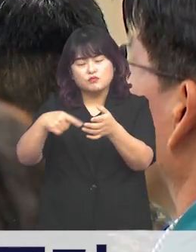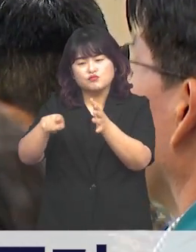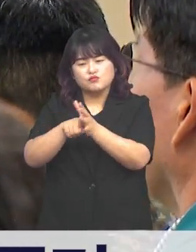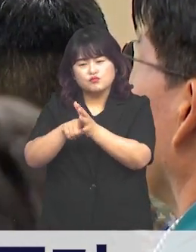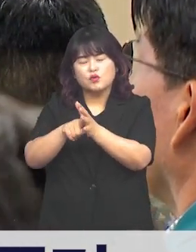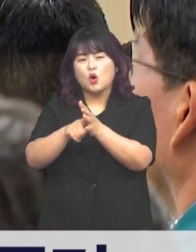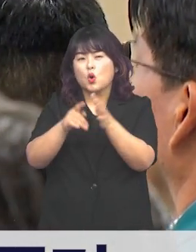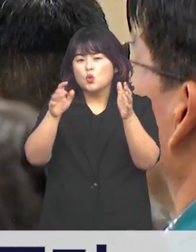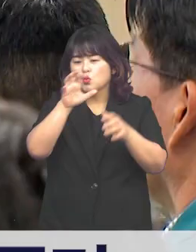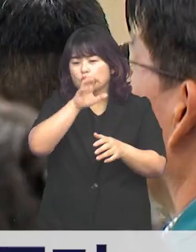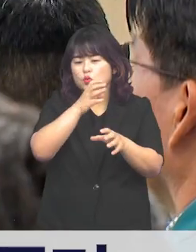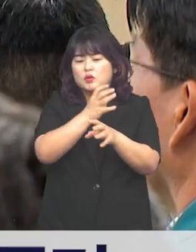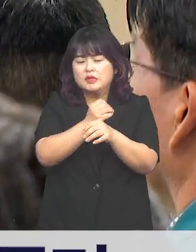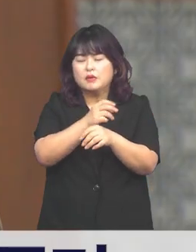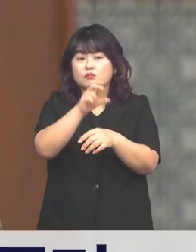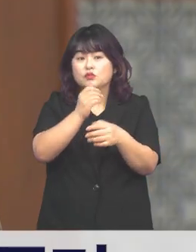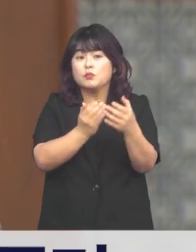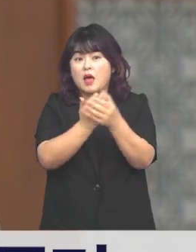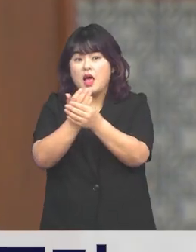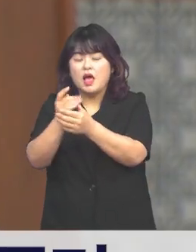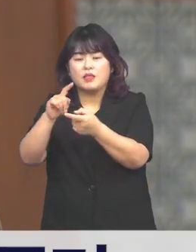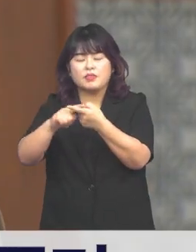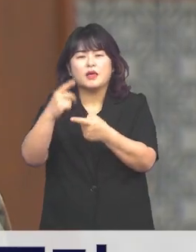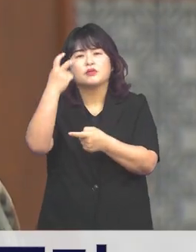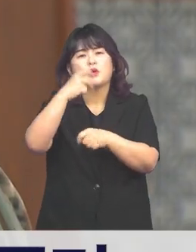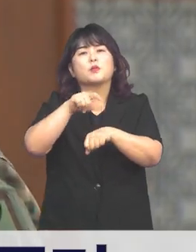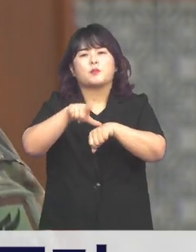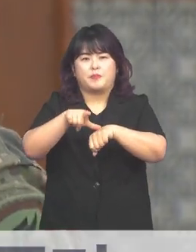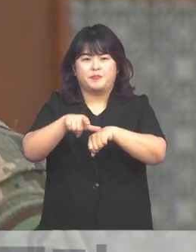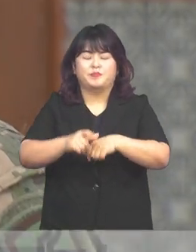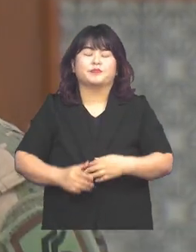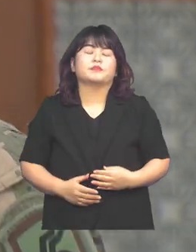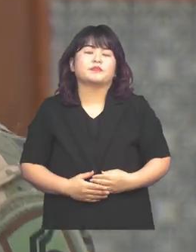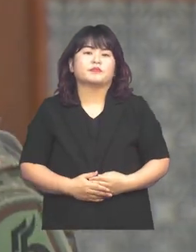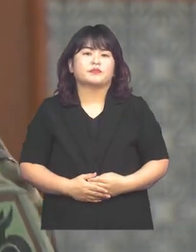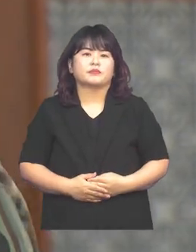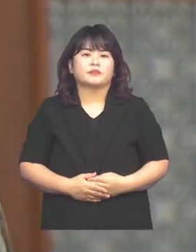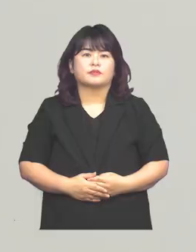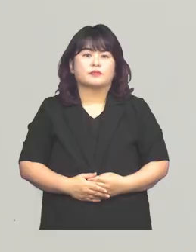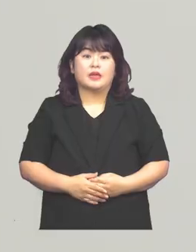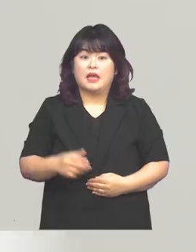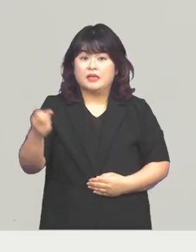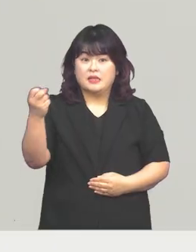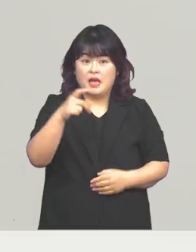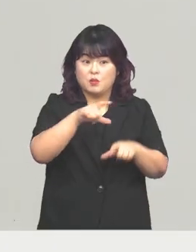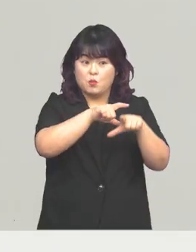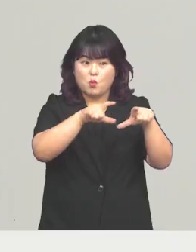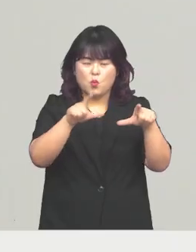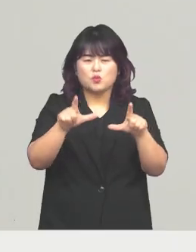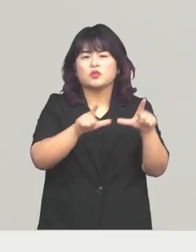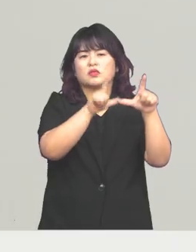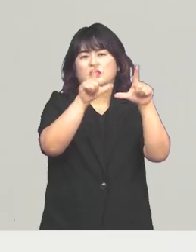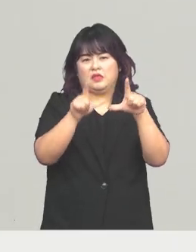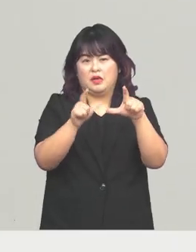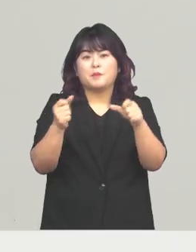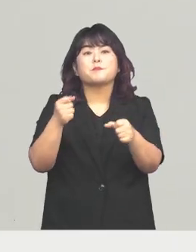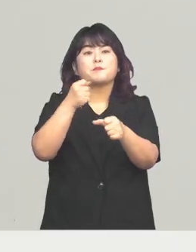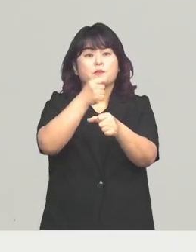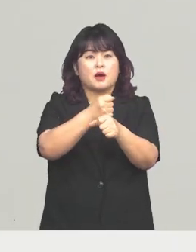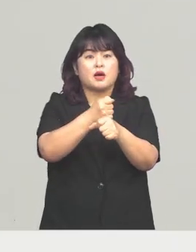열고 훈련 기간 동안 이뤄진 상황들에 대해 점검하는 시간을 가졌습니다. 이제 다시 일상으로